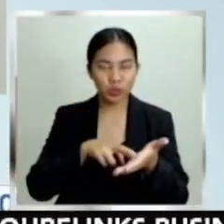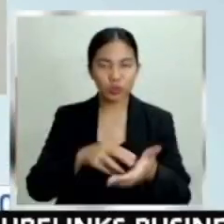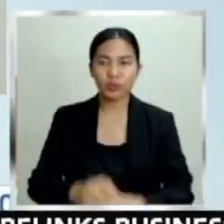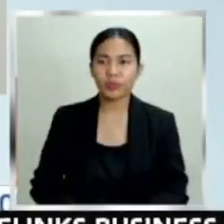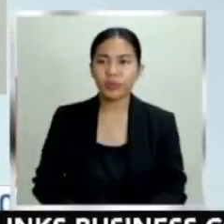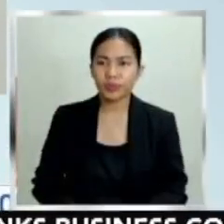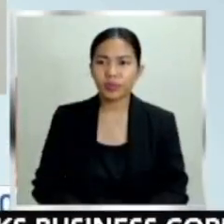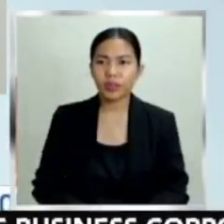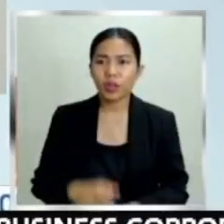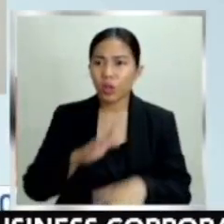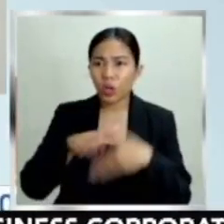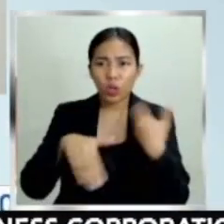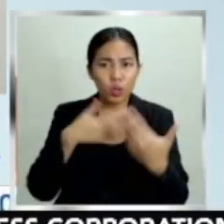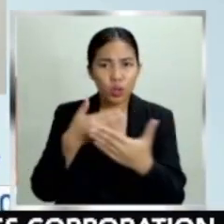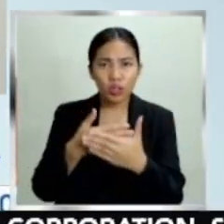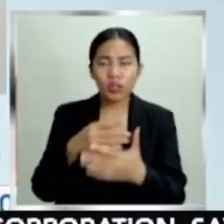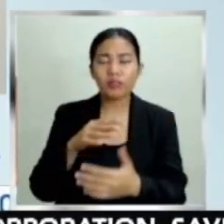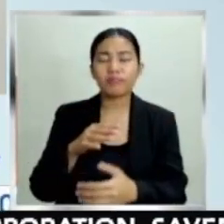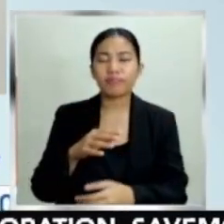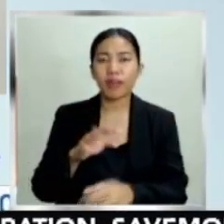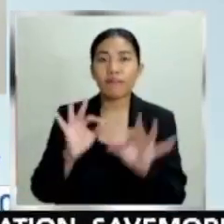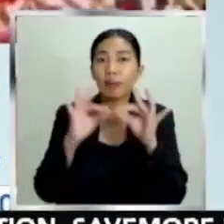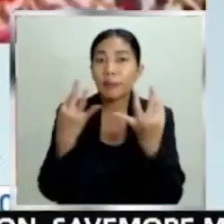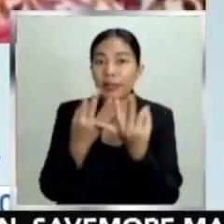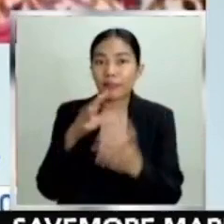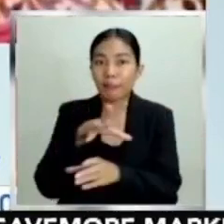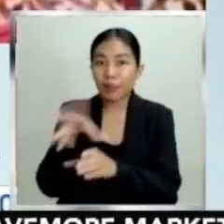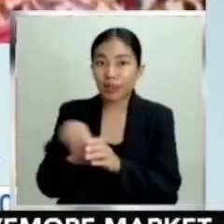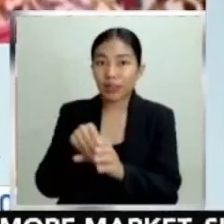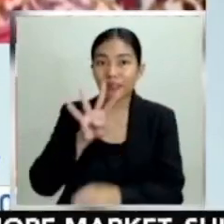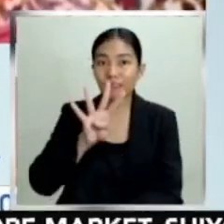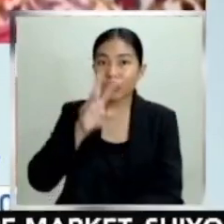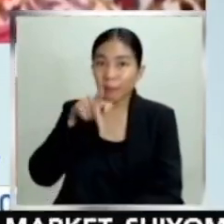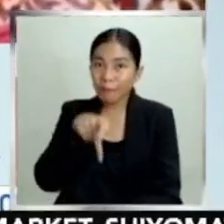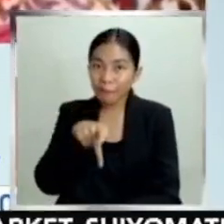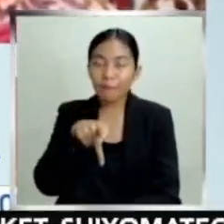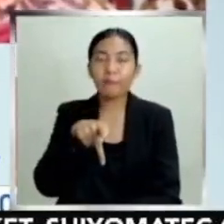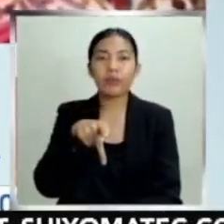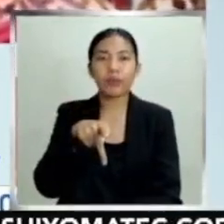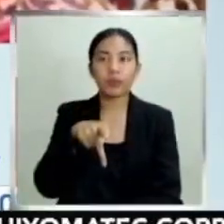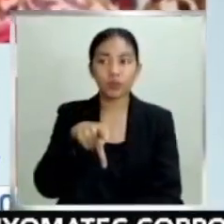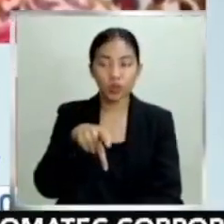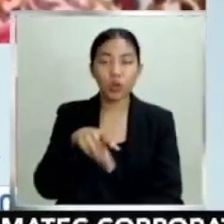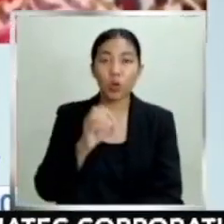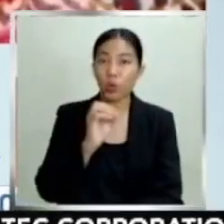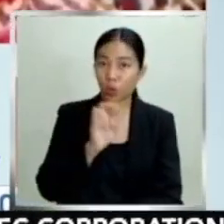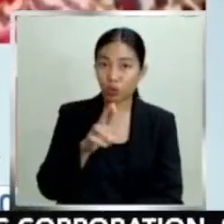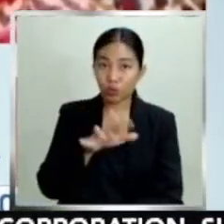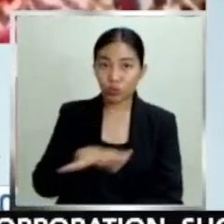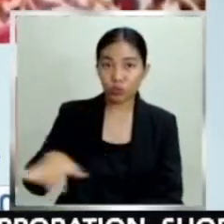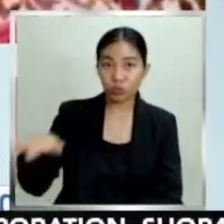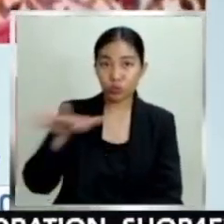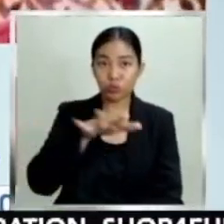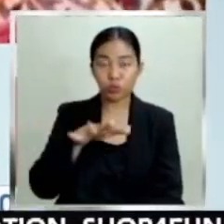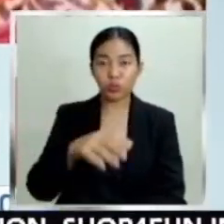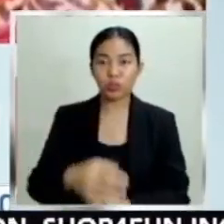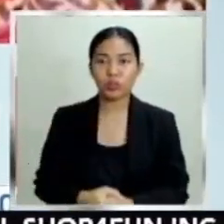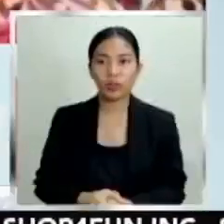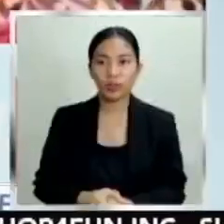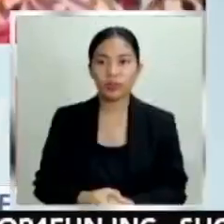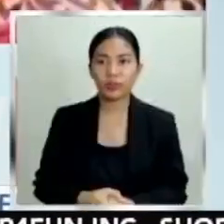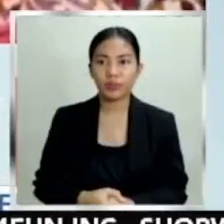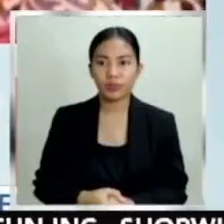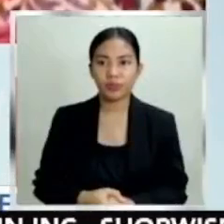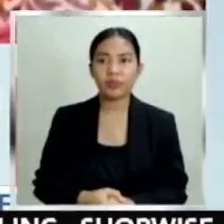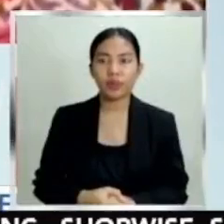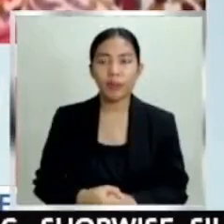4-piece family at saka yung mga tinatawag nating Social Welfare and Development Office Certified Poor